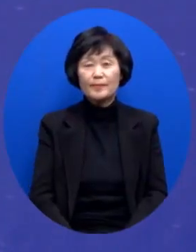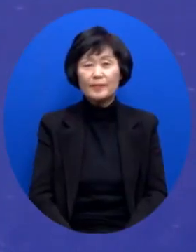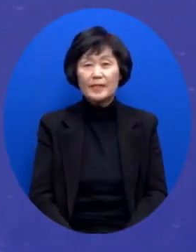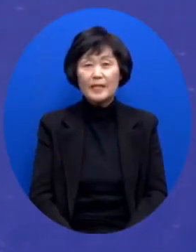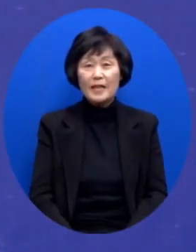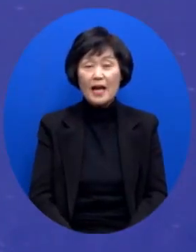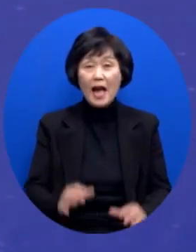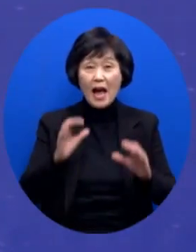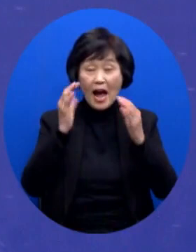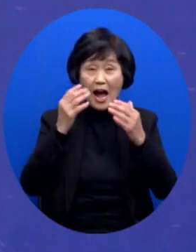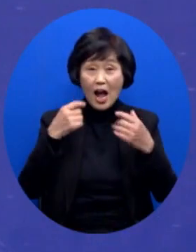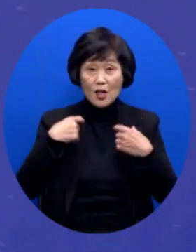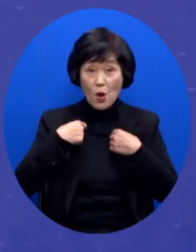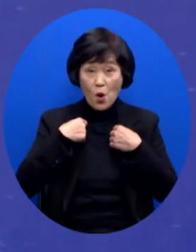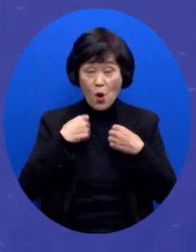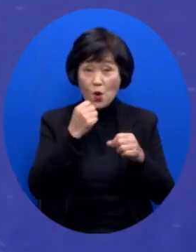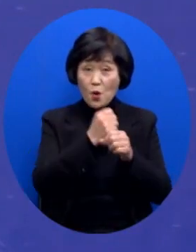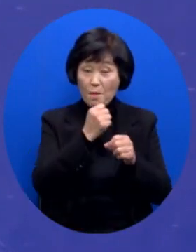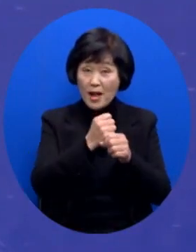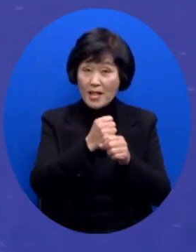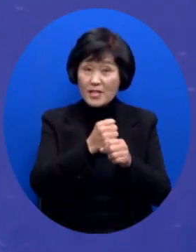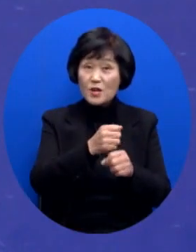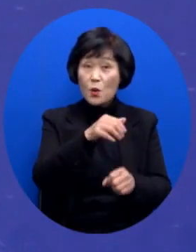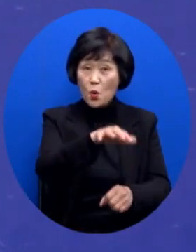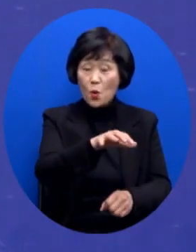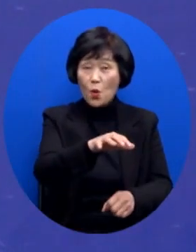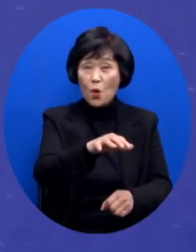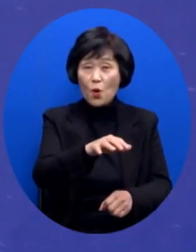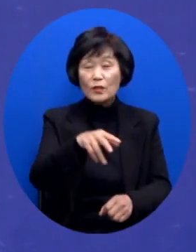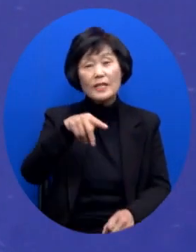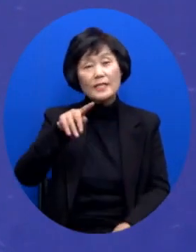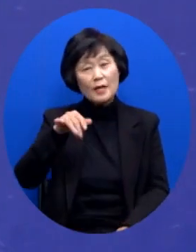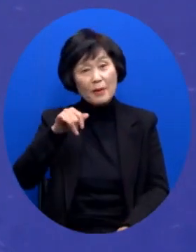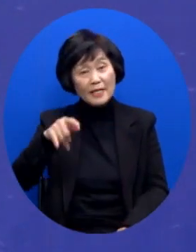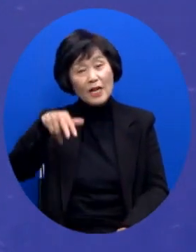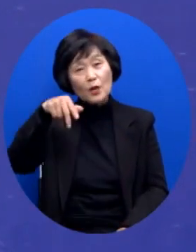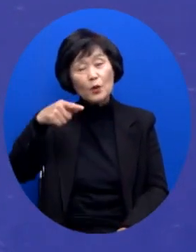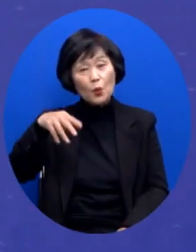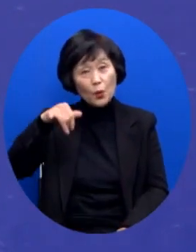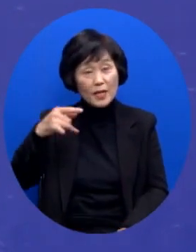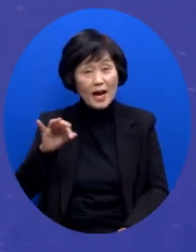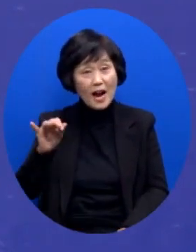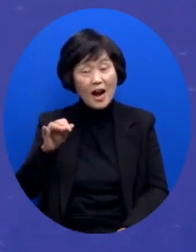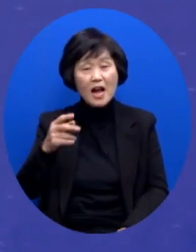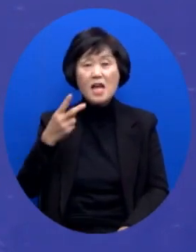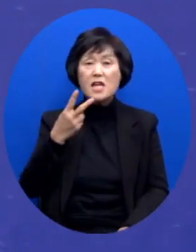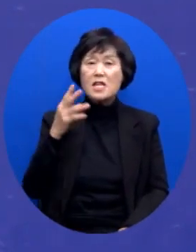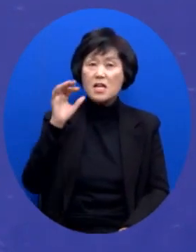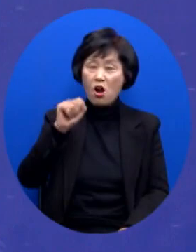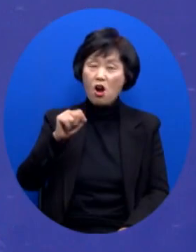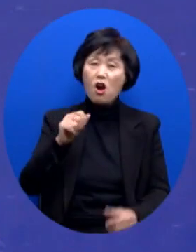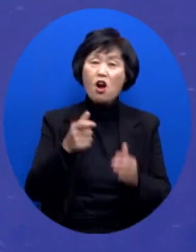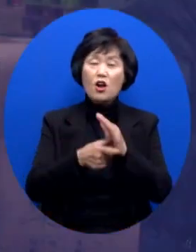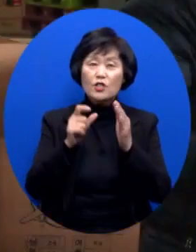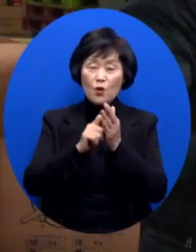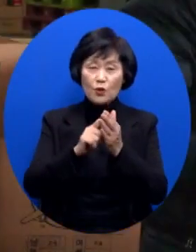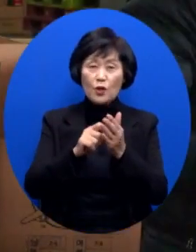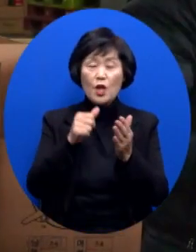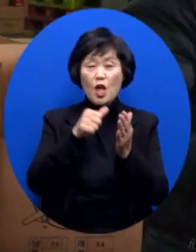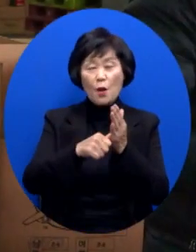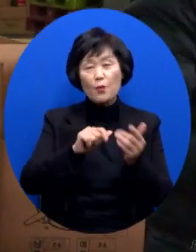국내 아동 의류 제조기업 GB스타일이 사마리안 퍼스코리아에 2억 원 상당의 후원 물품을 전달했습니다.